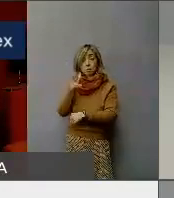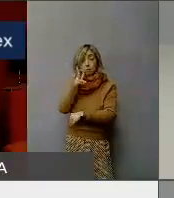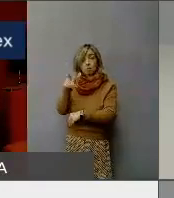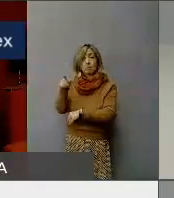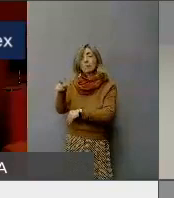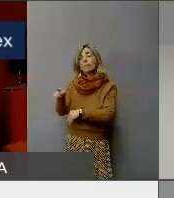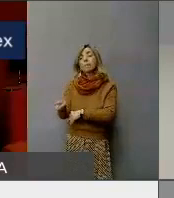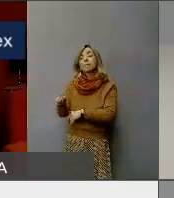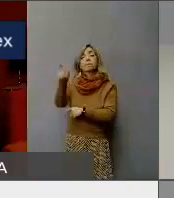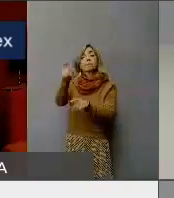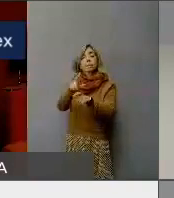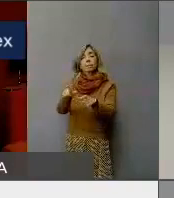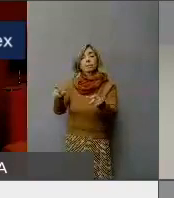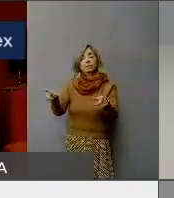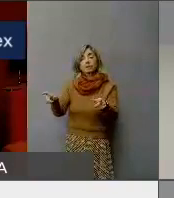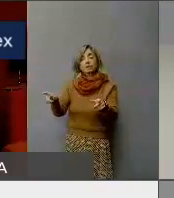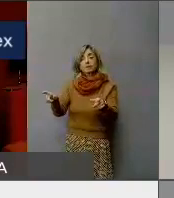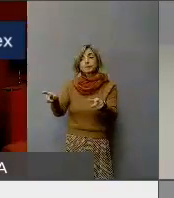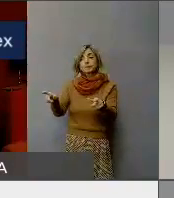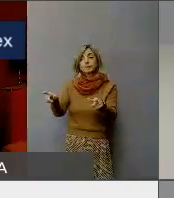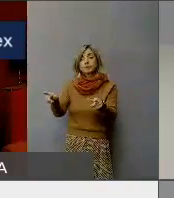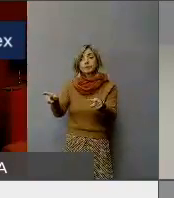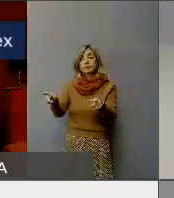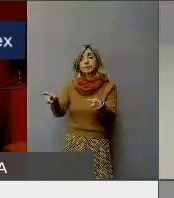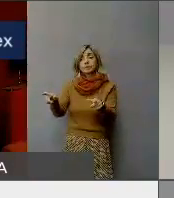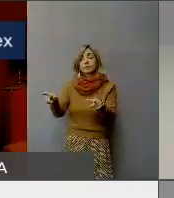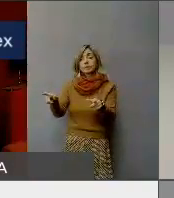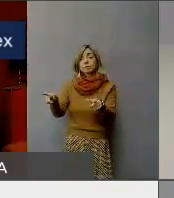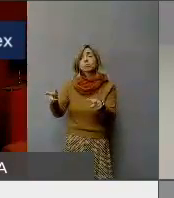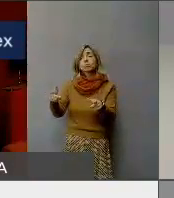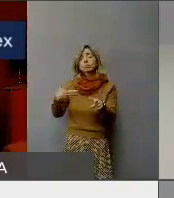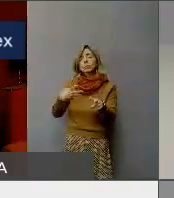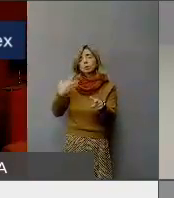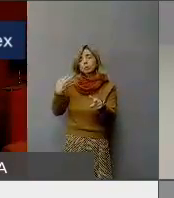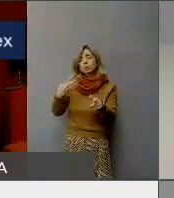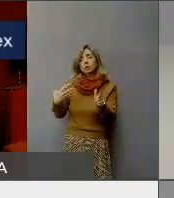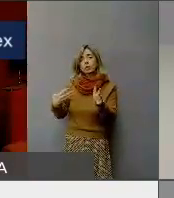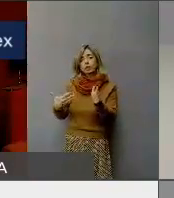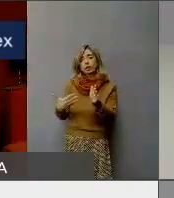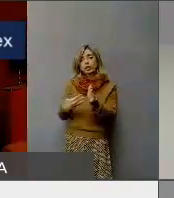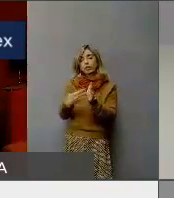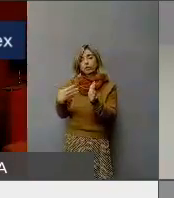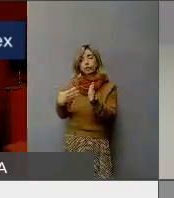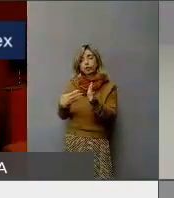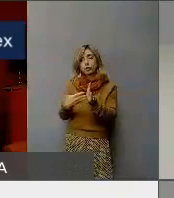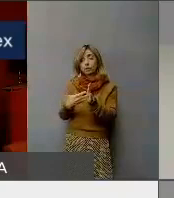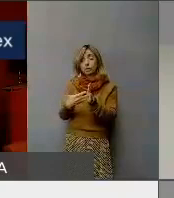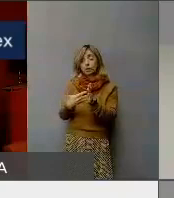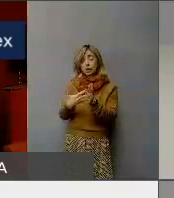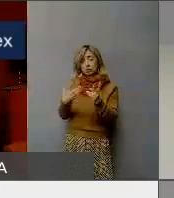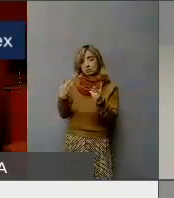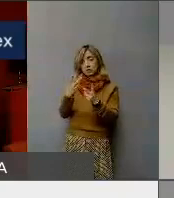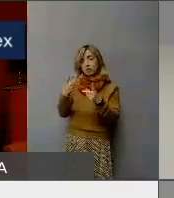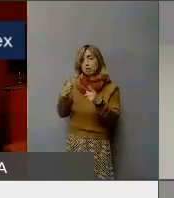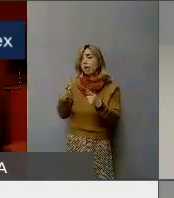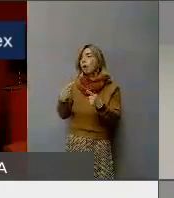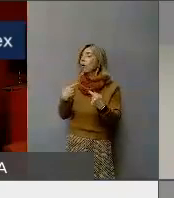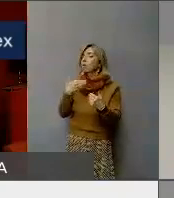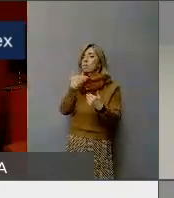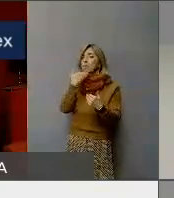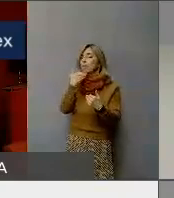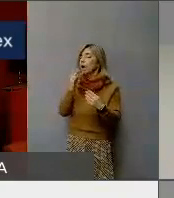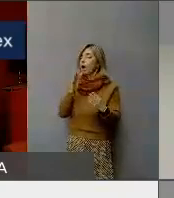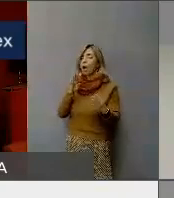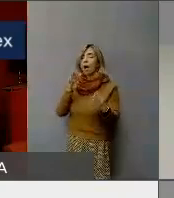persone che sicuramente hanno delle difficoltà però l'affrontano in maniera